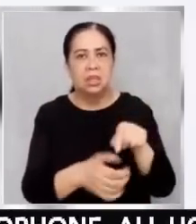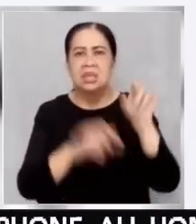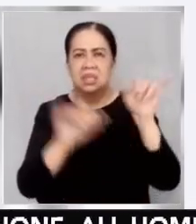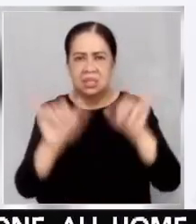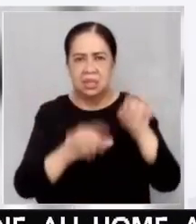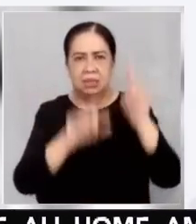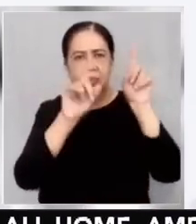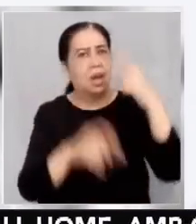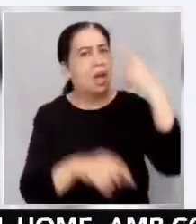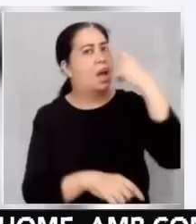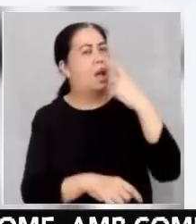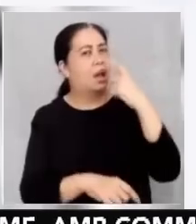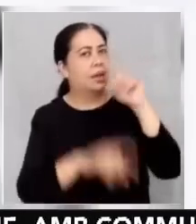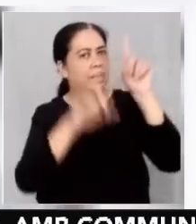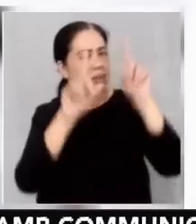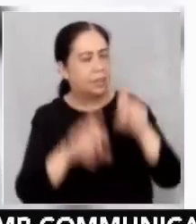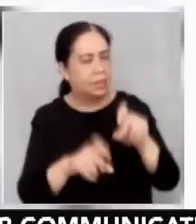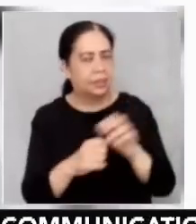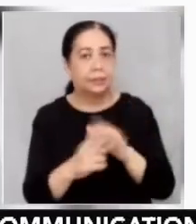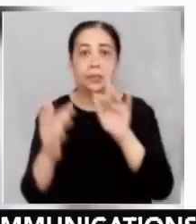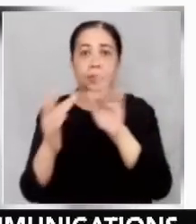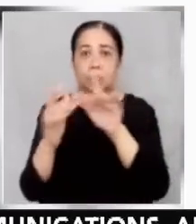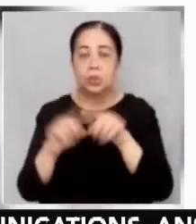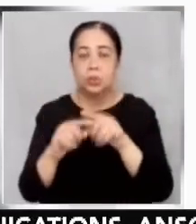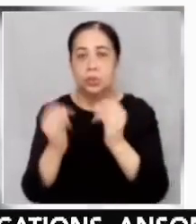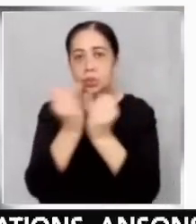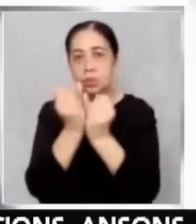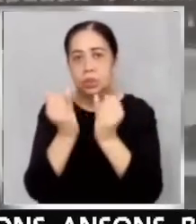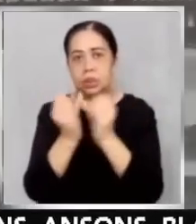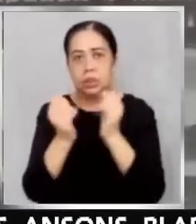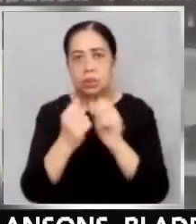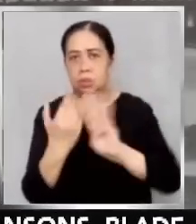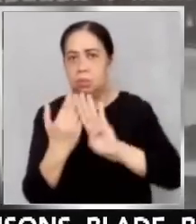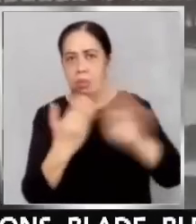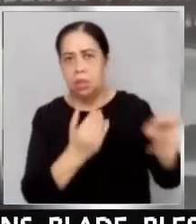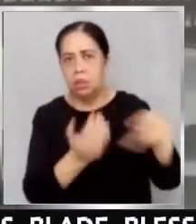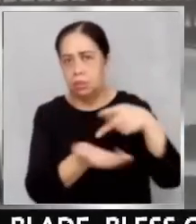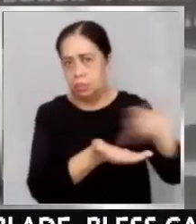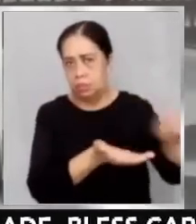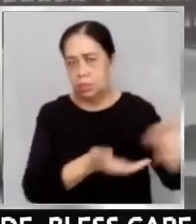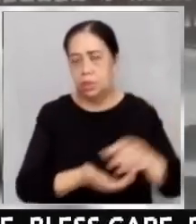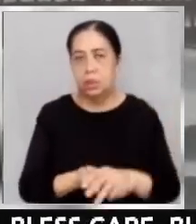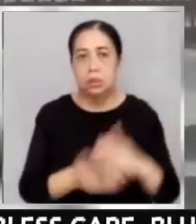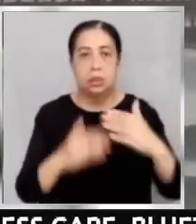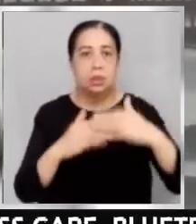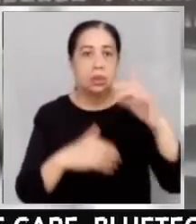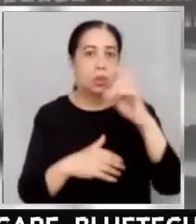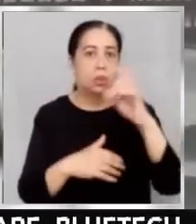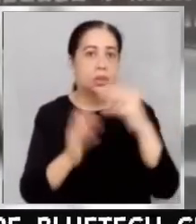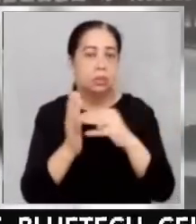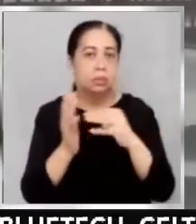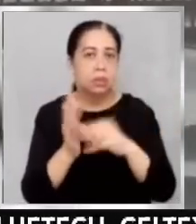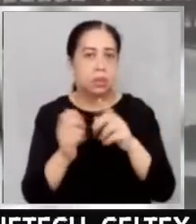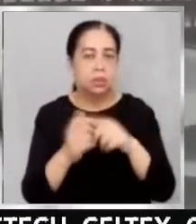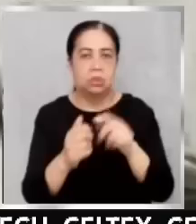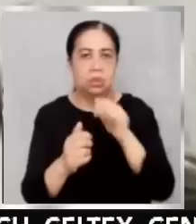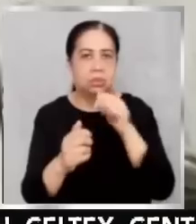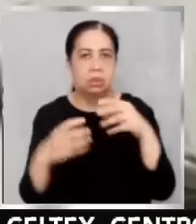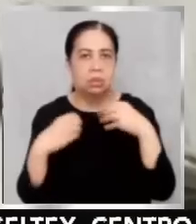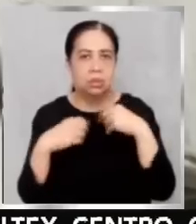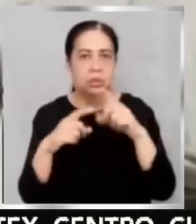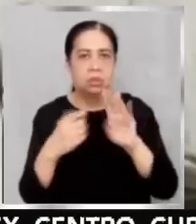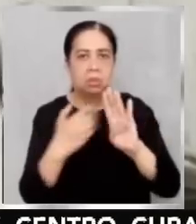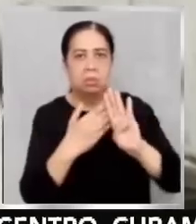At nakikipag-ugnayan na rin sila sa PhilHealth para ma-reimburse ito. Lampas 100 million naman ang denied or return to hospital